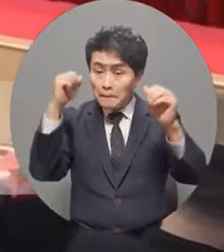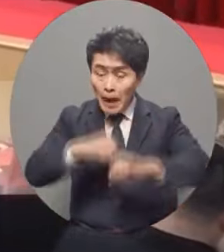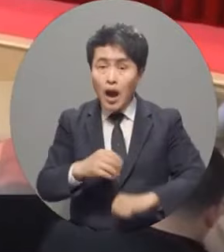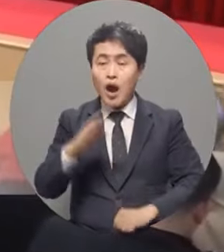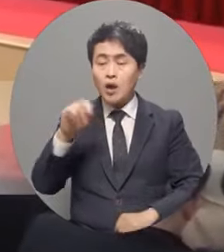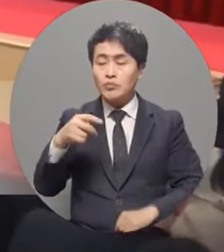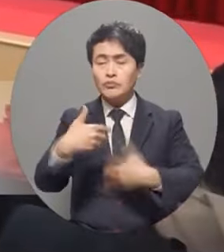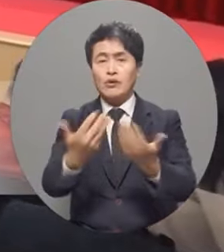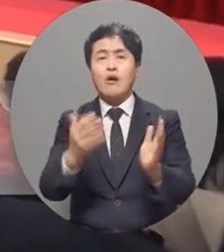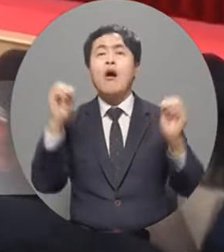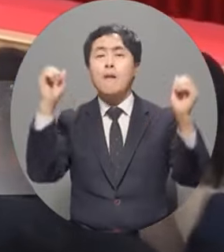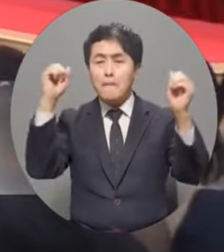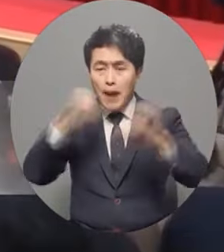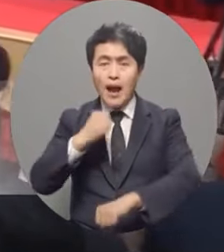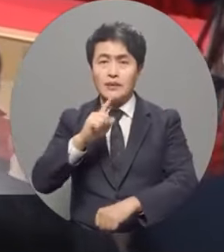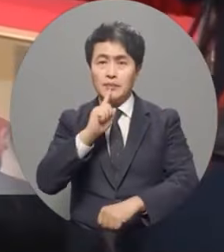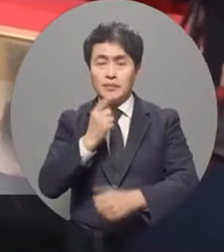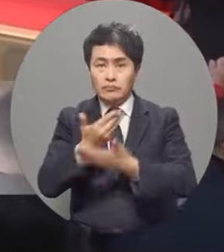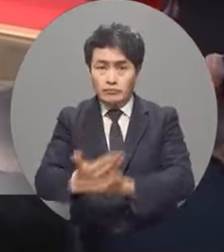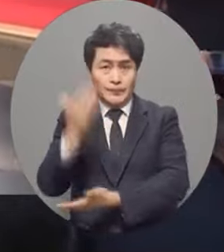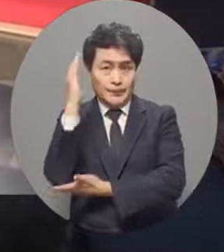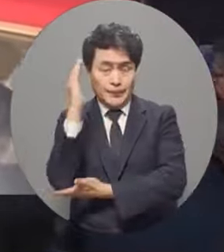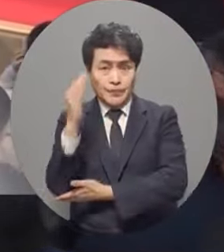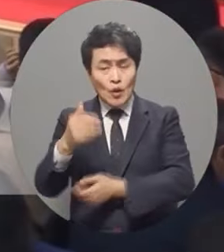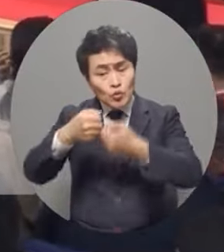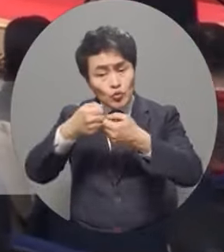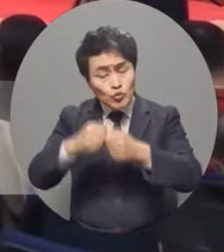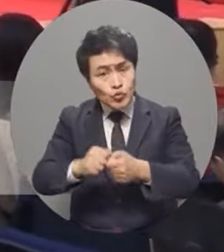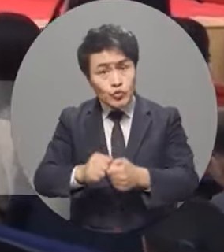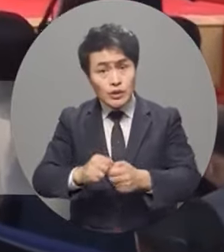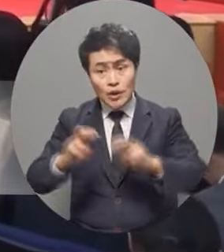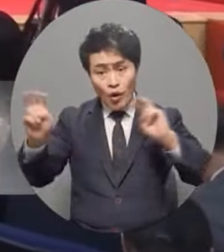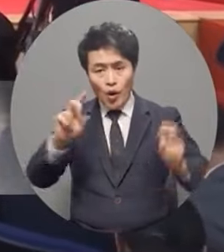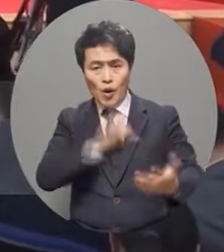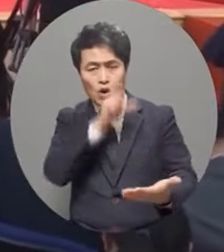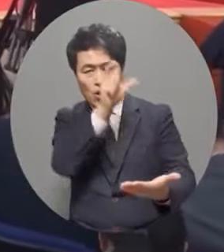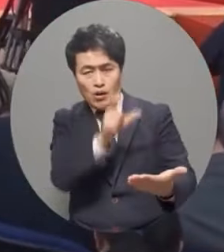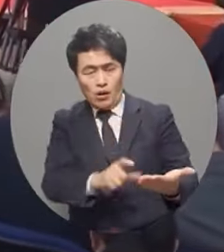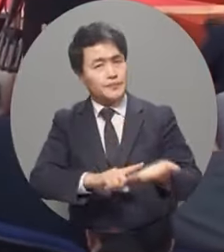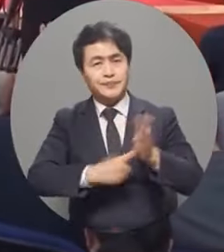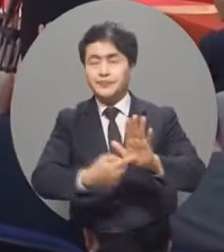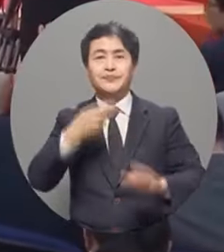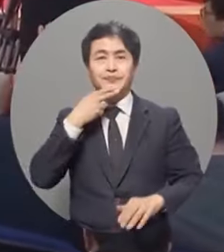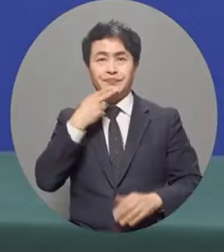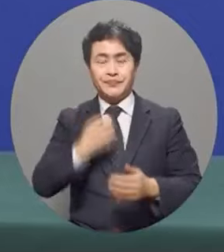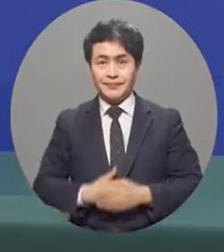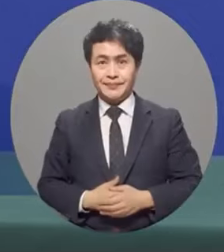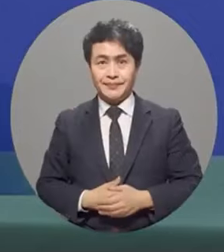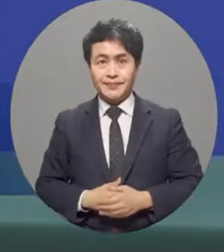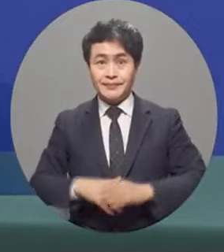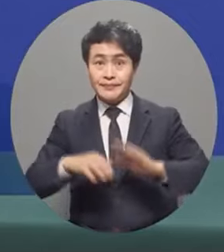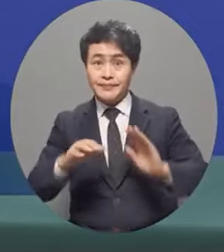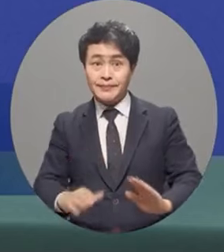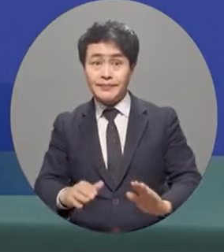기업은 파산해야 한다고 강조했는데 구체적인 업체 이름은 밝히지 않았습니다.